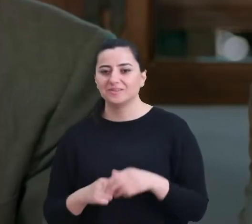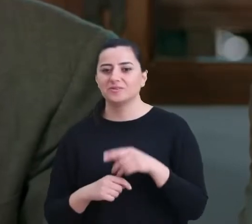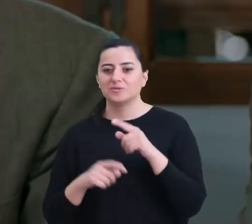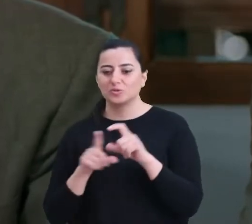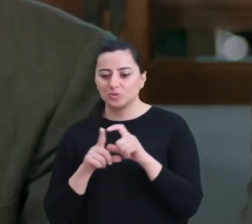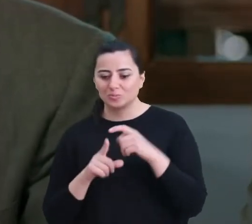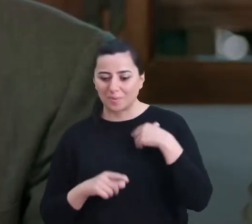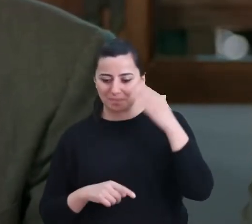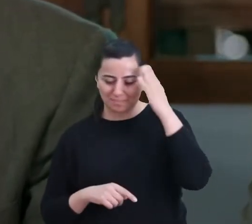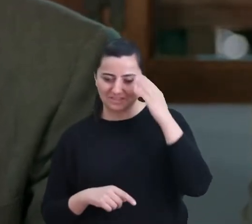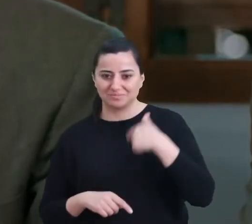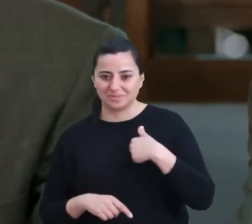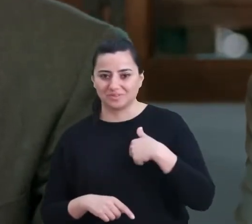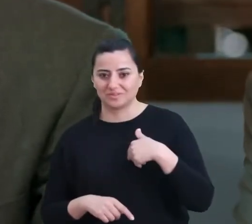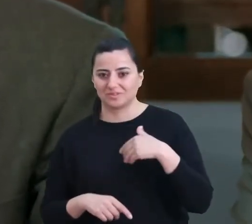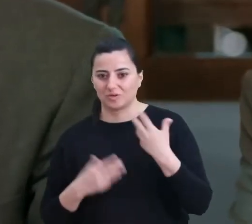düngürcü başı olarak ben diyorum ki,